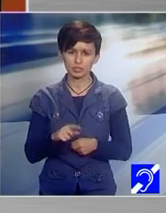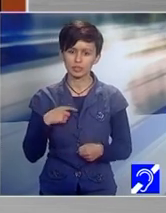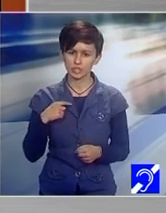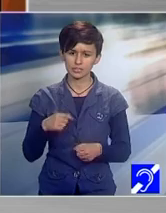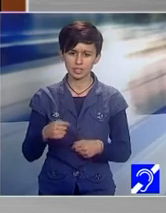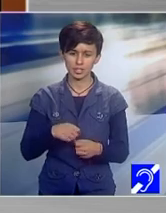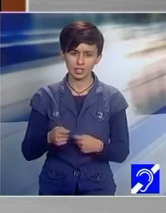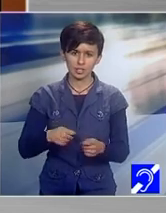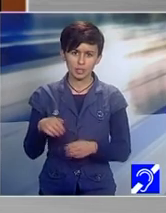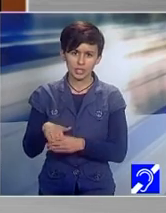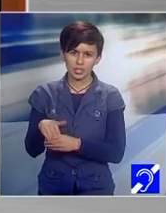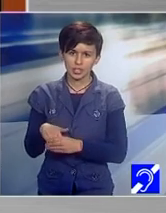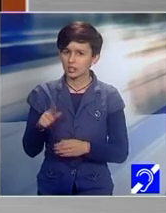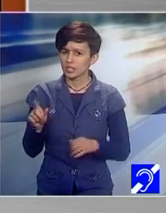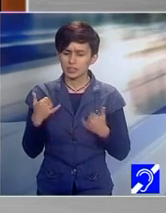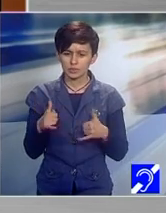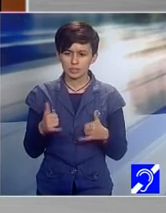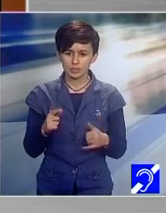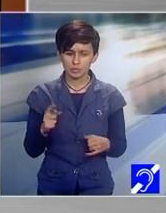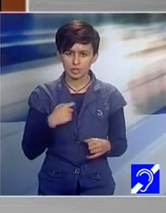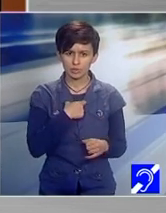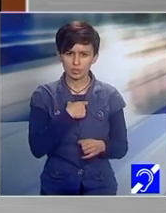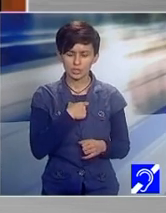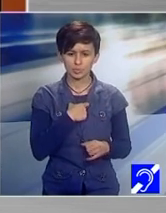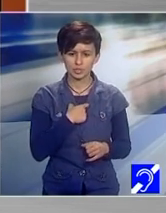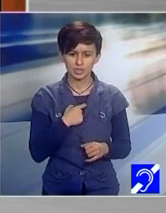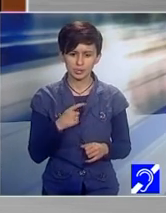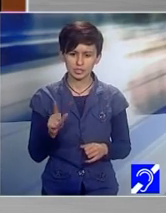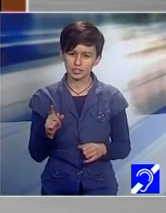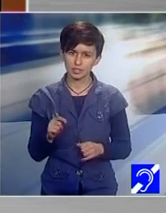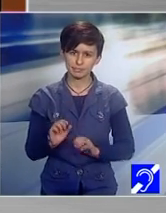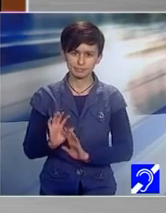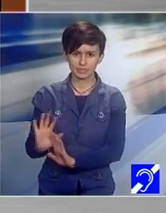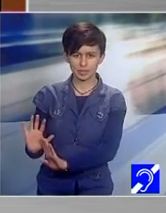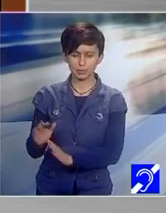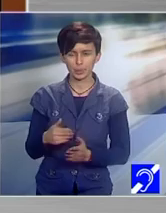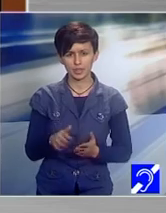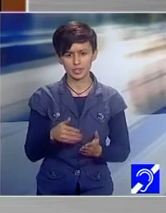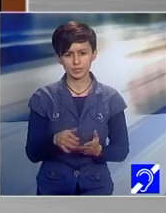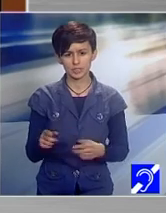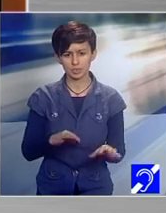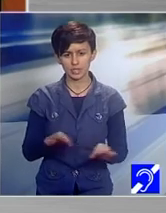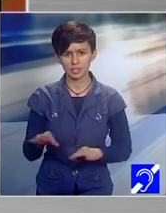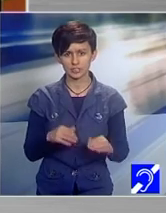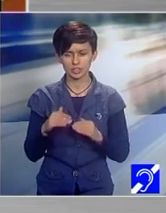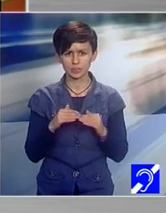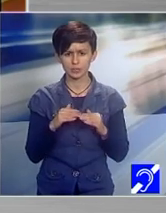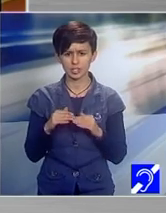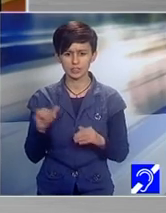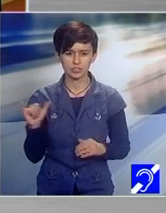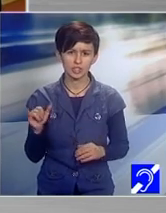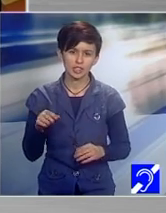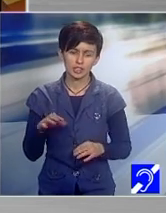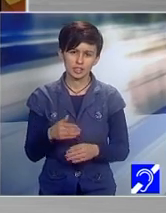electorală, nu se întâmplă foarte des. Nu avem voie să ne săturăm de alegeri și de democrație. Cine a trăit alte vremuri își poate aduce